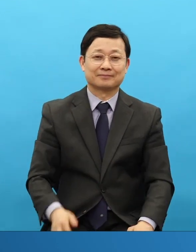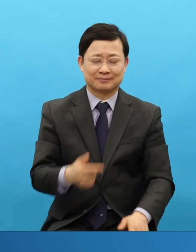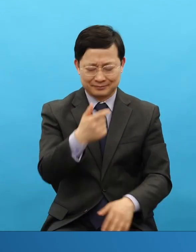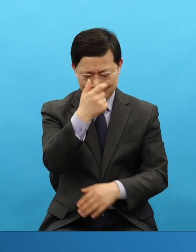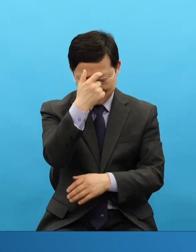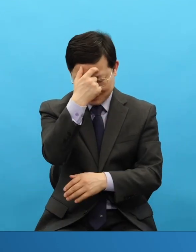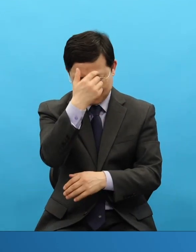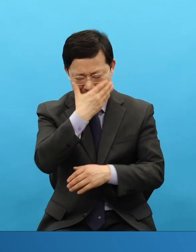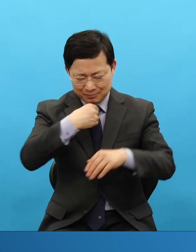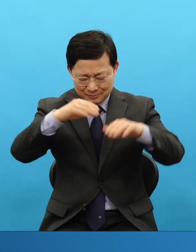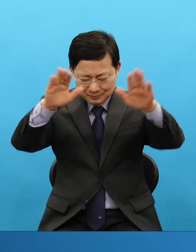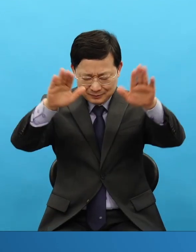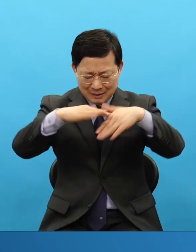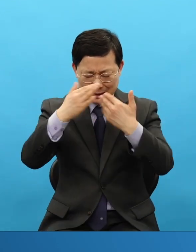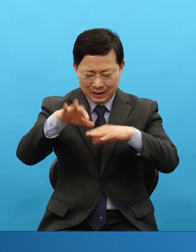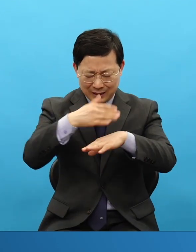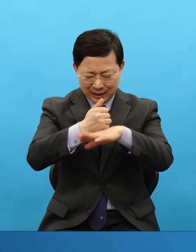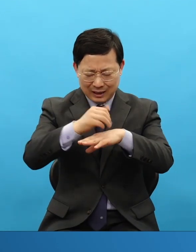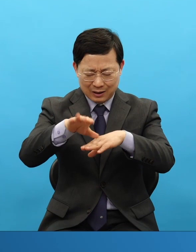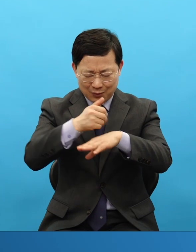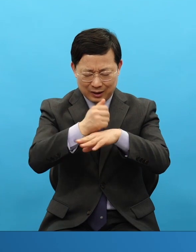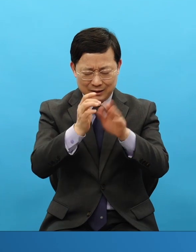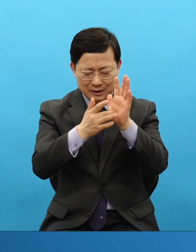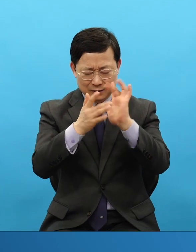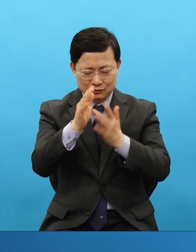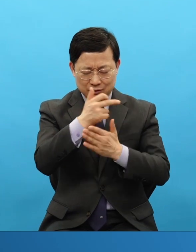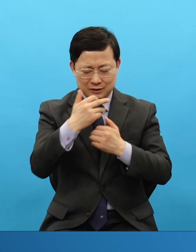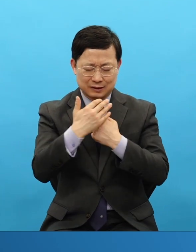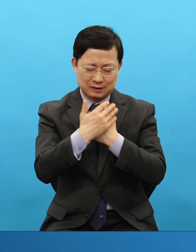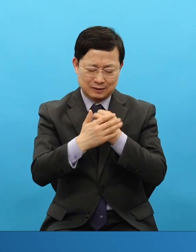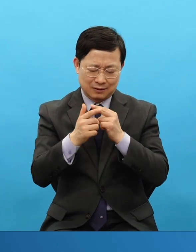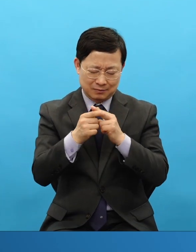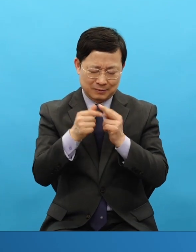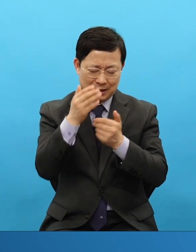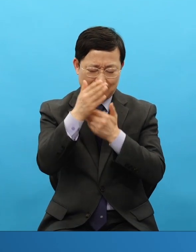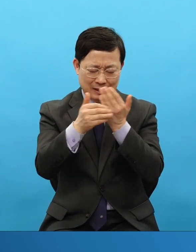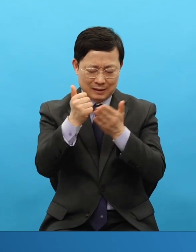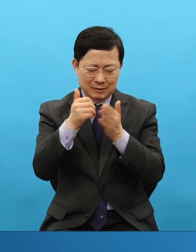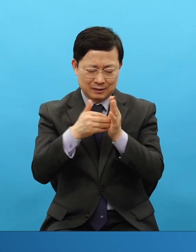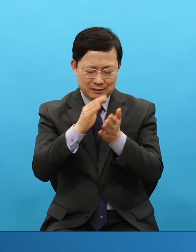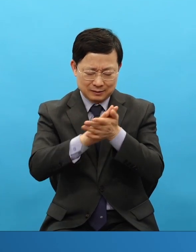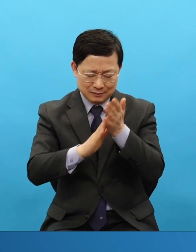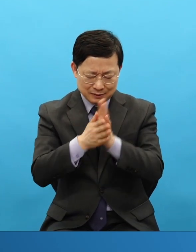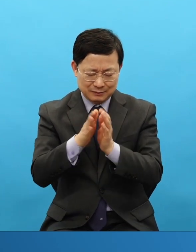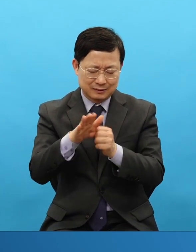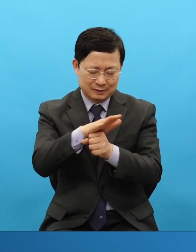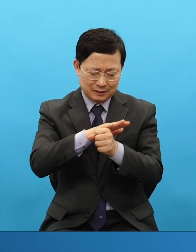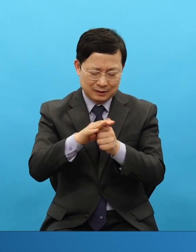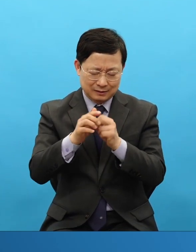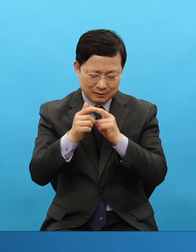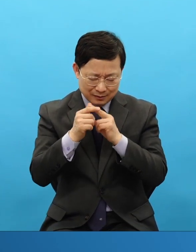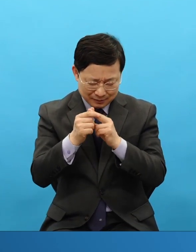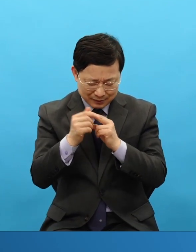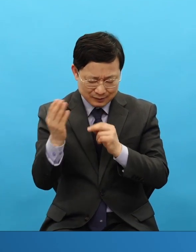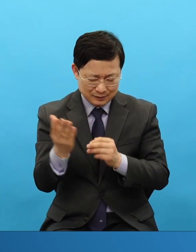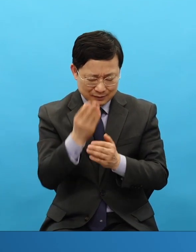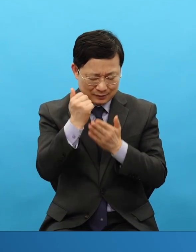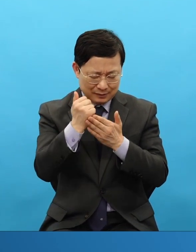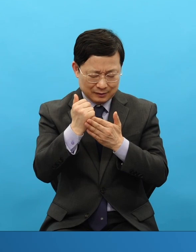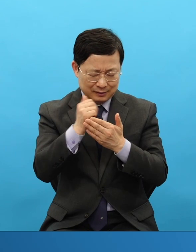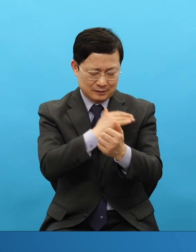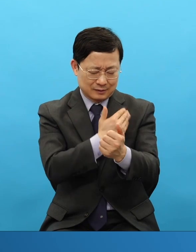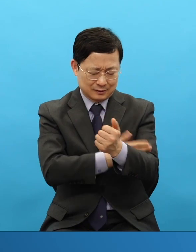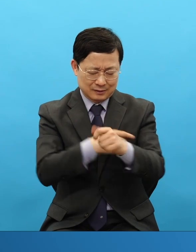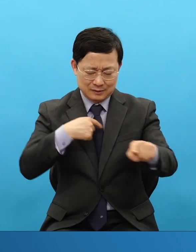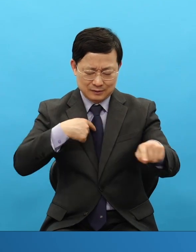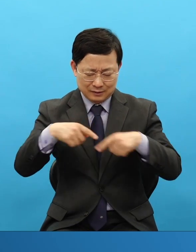만왕의 왕이신 주 예수 그리스도의 은혜와 May the grace of Lord Jesus Christ, who is the King 우리 of Kings, 하나님의 무한하신 and 사랑하심과 the unlimited love of our Father God, 성령님의 능력의